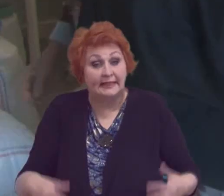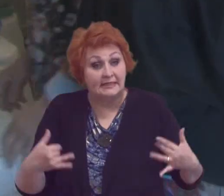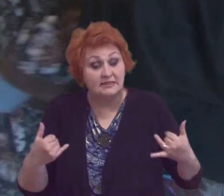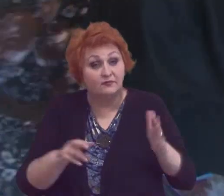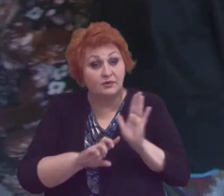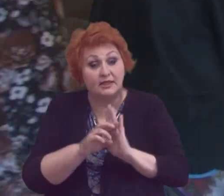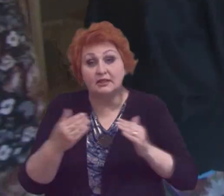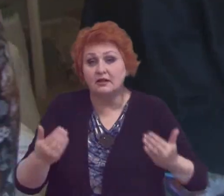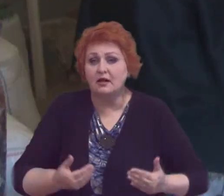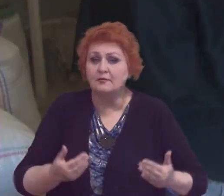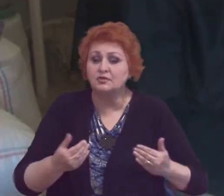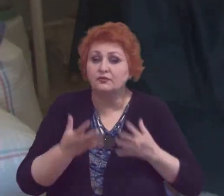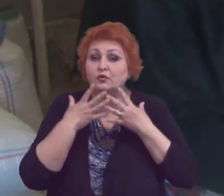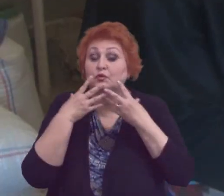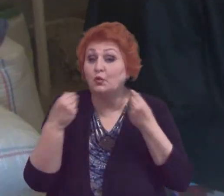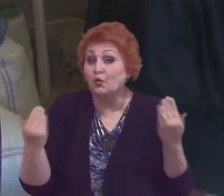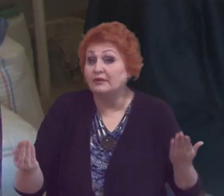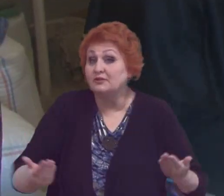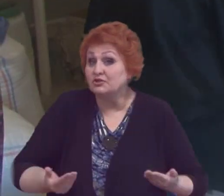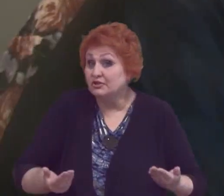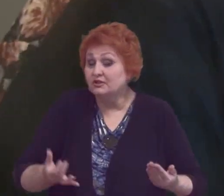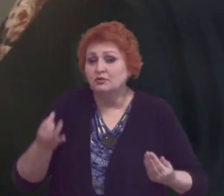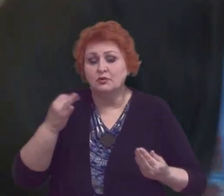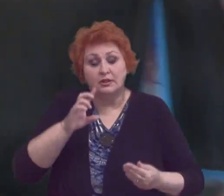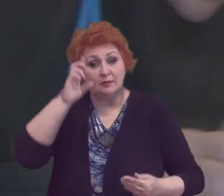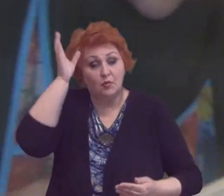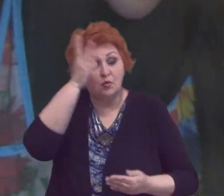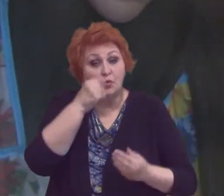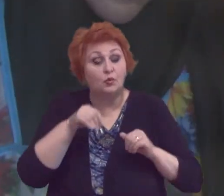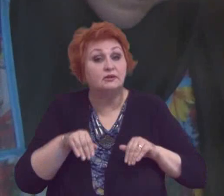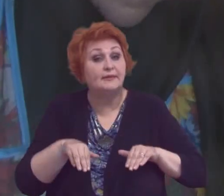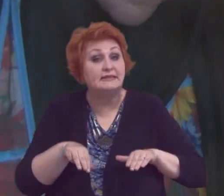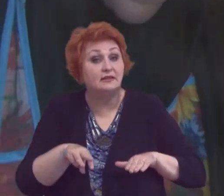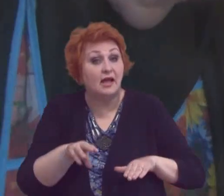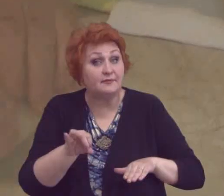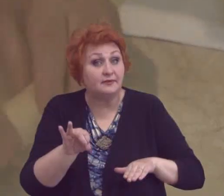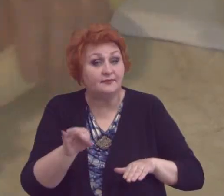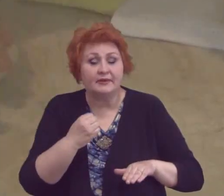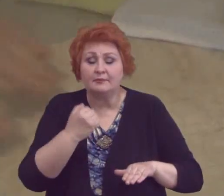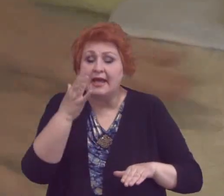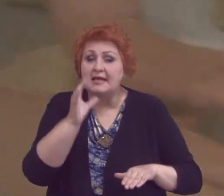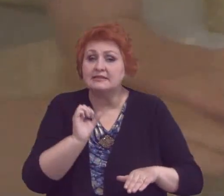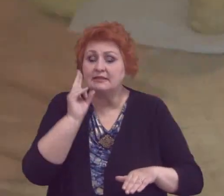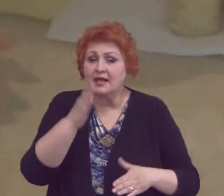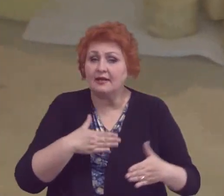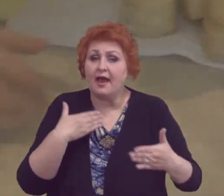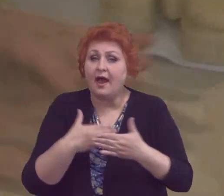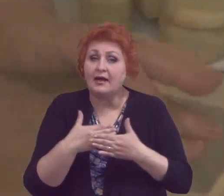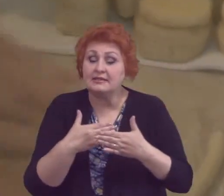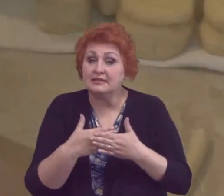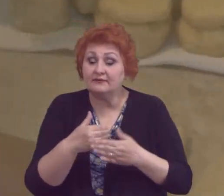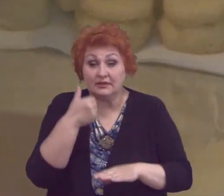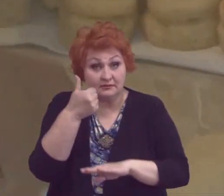Сегодня храм живет насыщенной духовной жизнью и богоугодными делами. Благодаря социальной активности